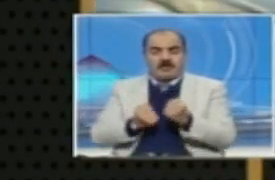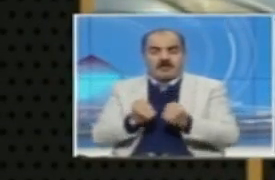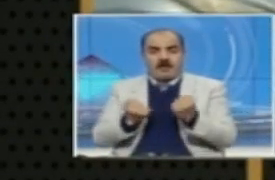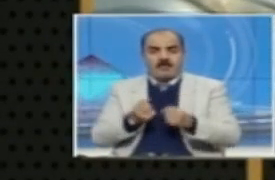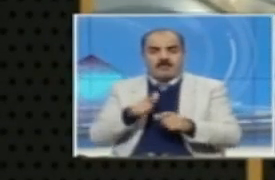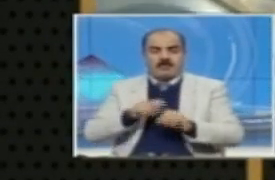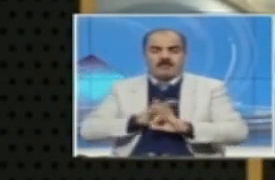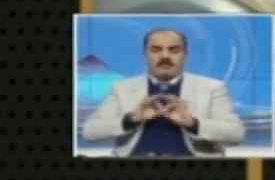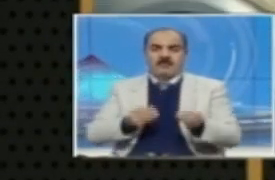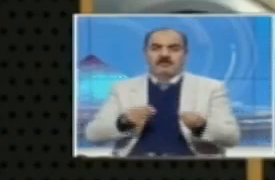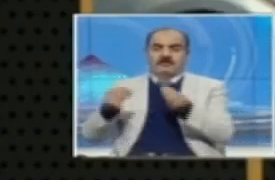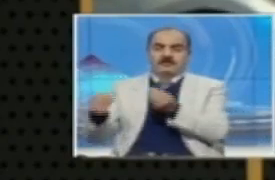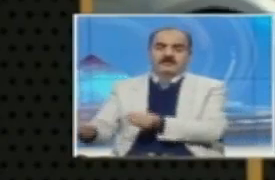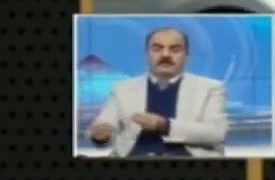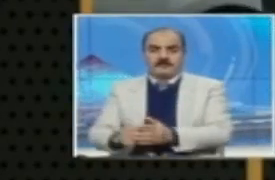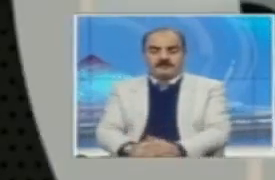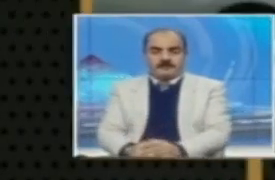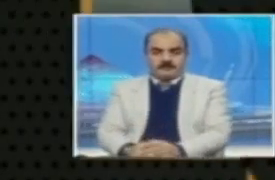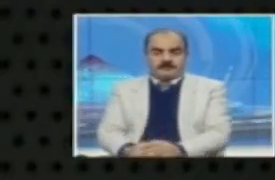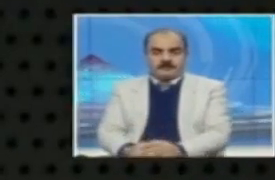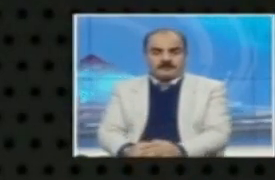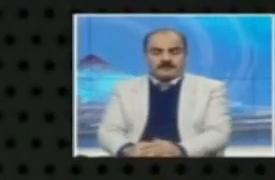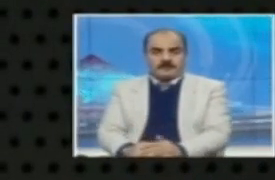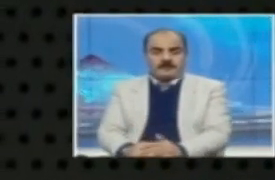سيارة مبلغ بسرقتها.